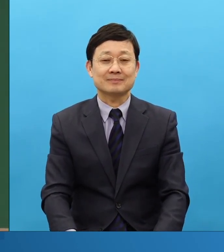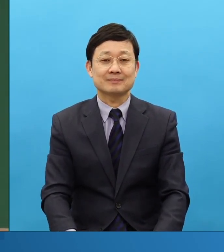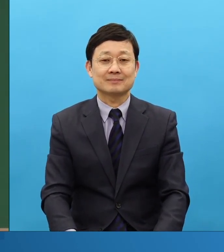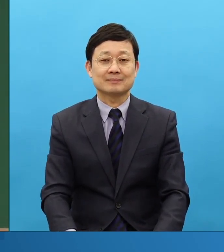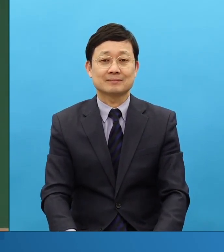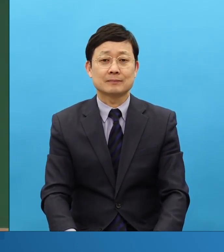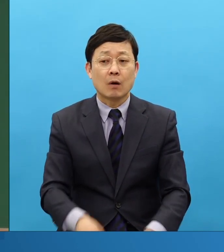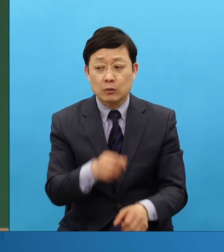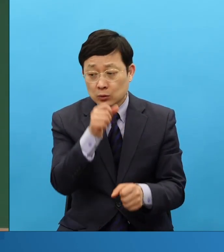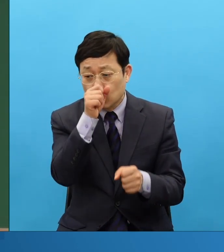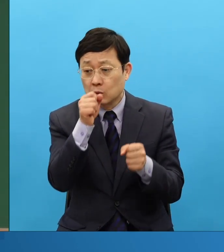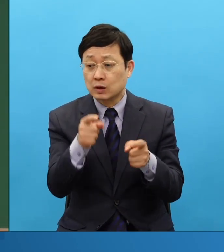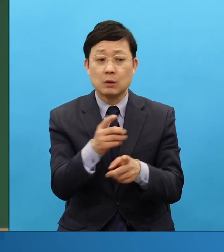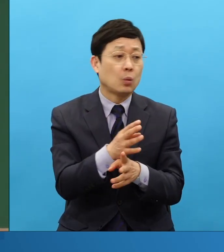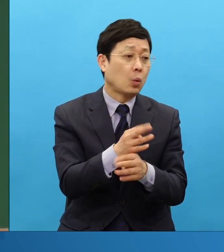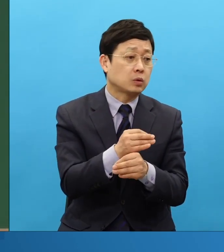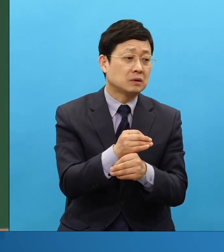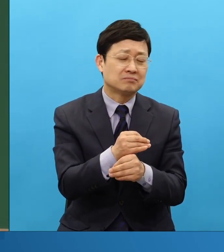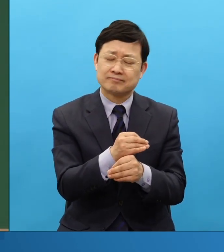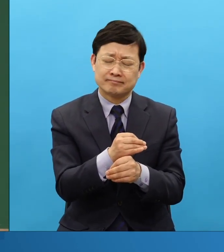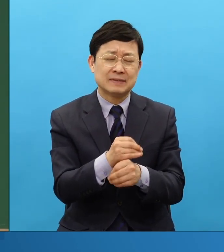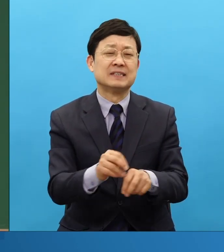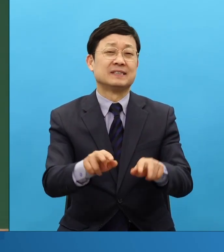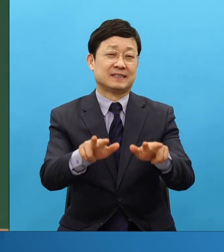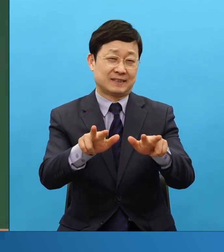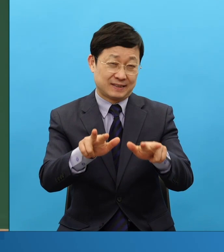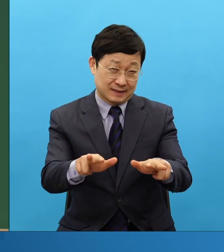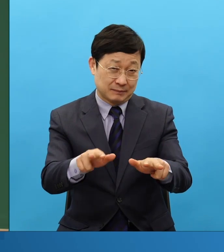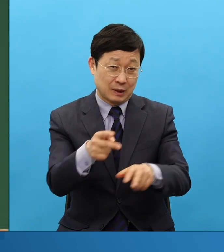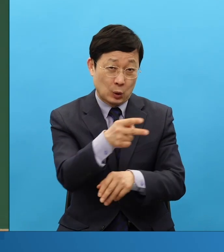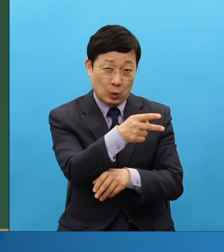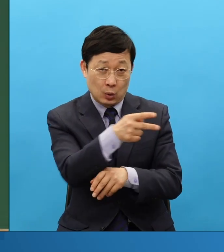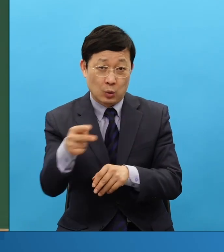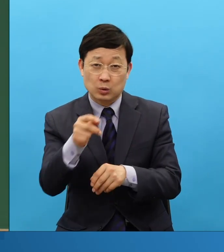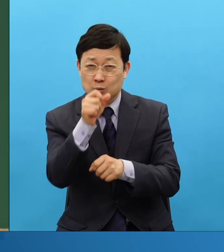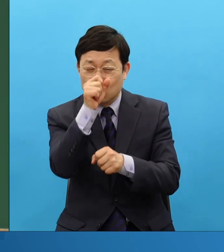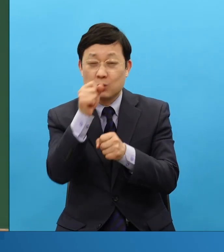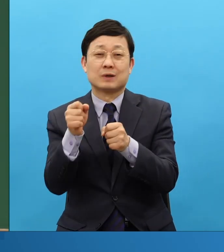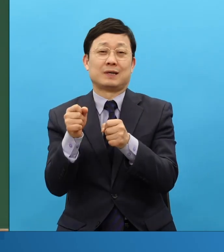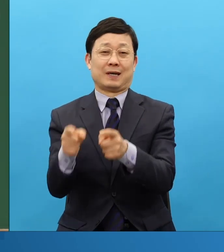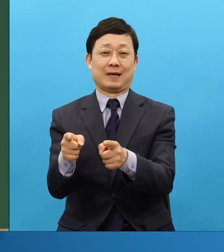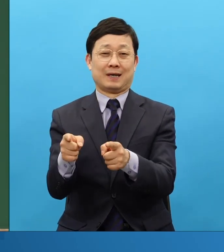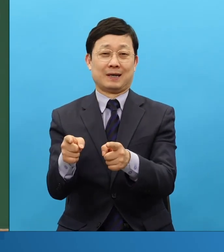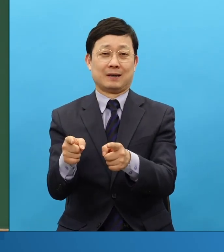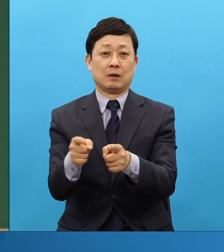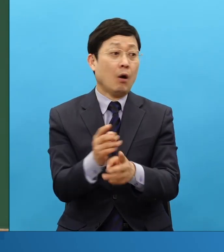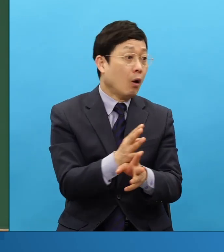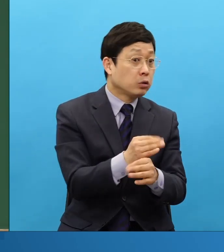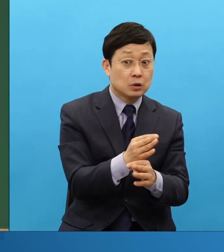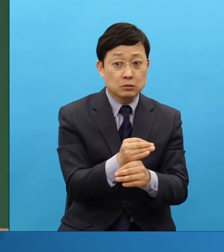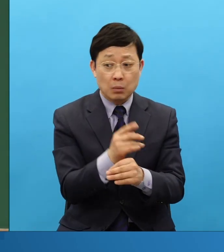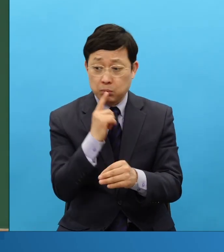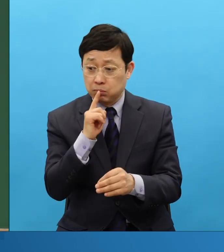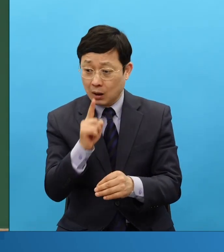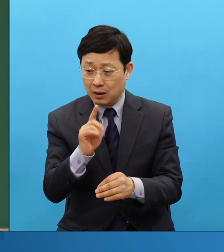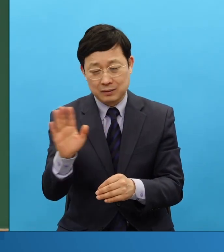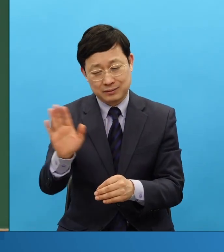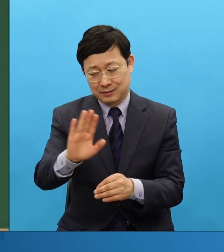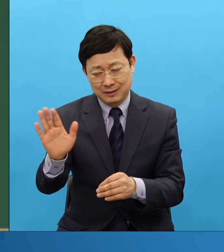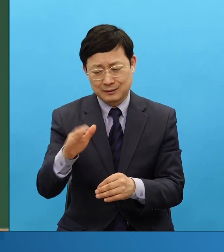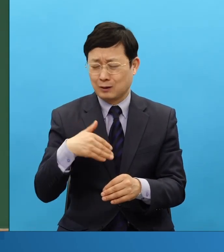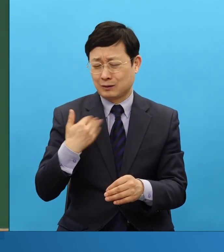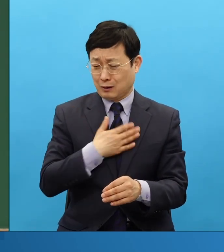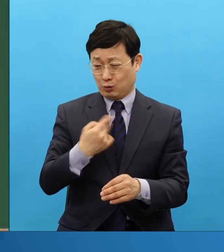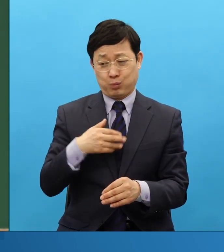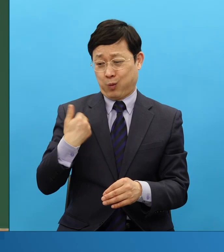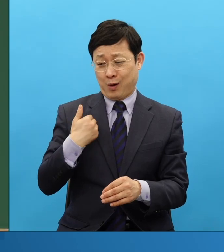기회는 언제냐? 그건 몰라요. 지금이 기회예요. When is that opportunity going to come? We don't know that. Right 언제 기회 옵니까? 안 몰라요